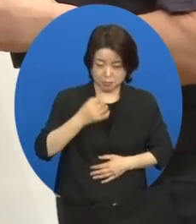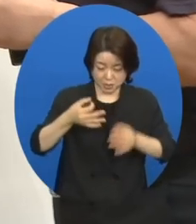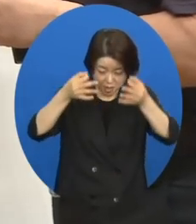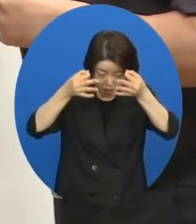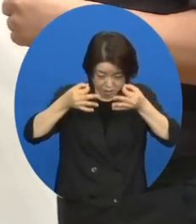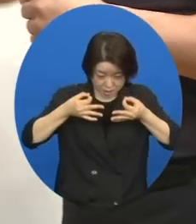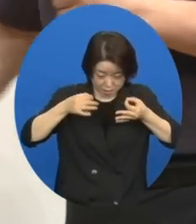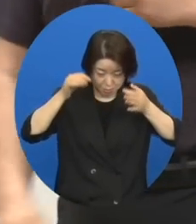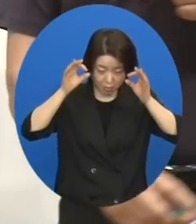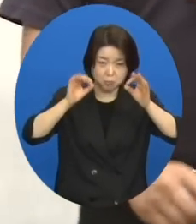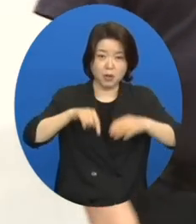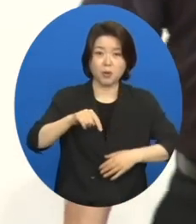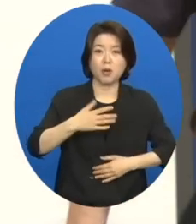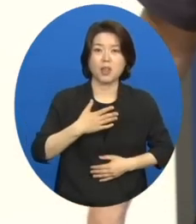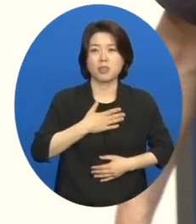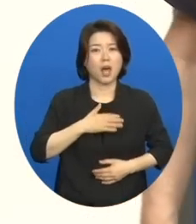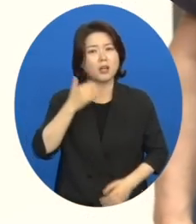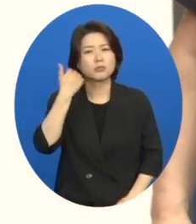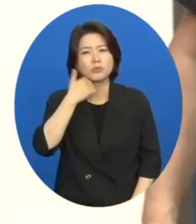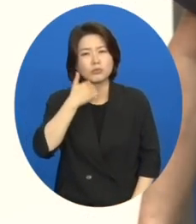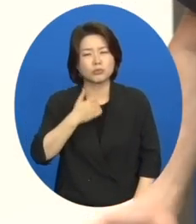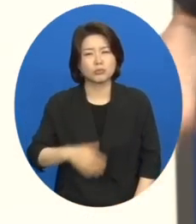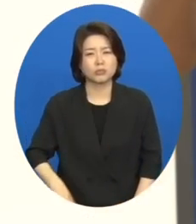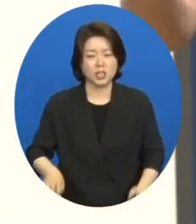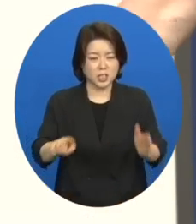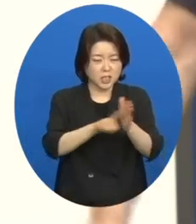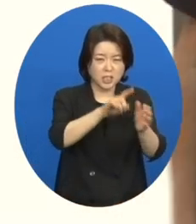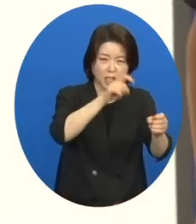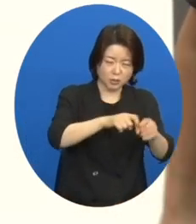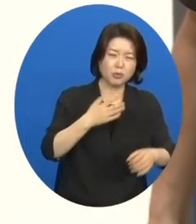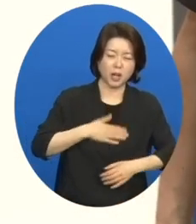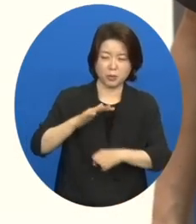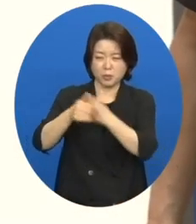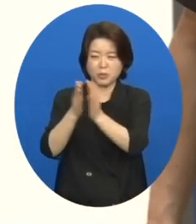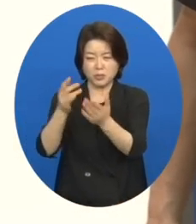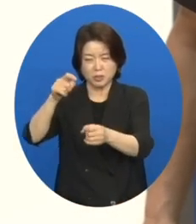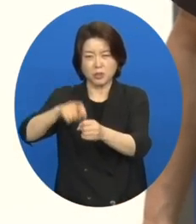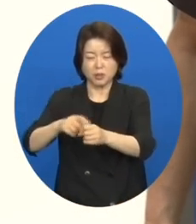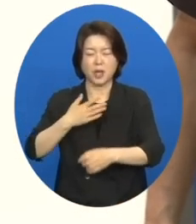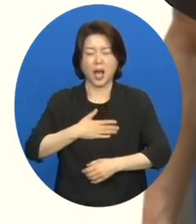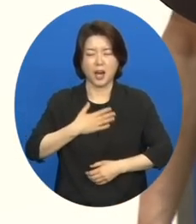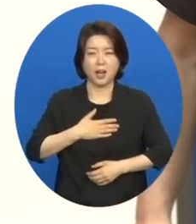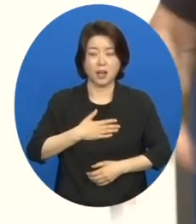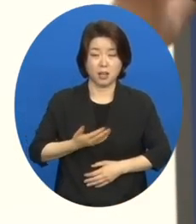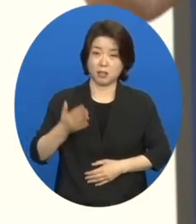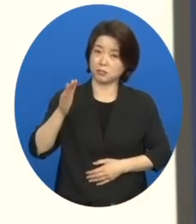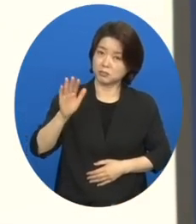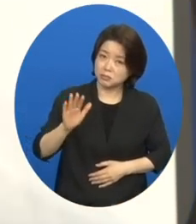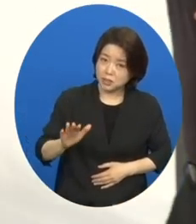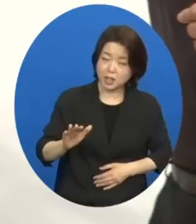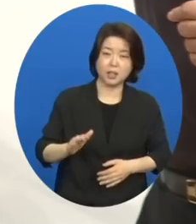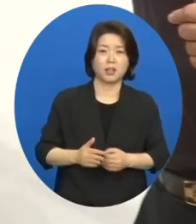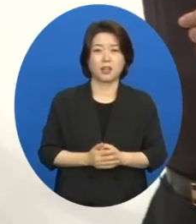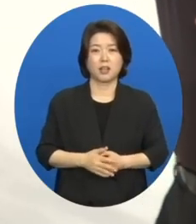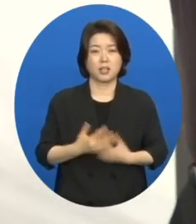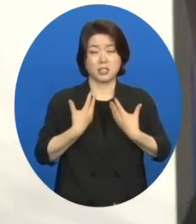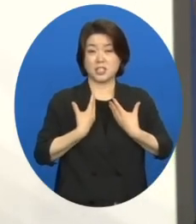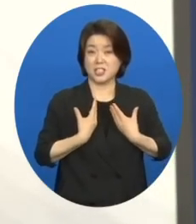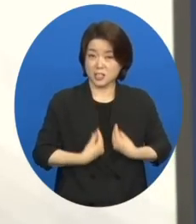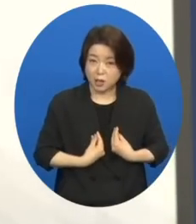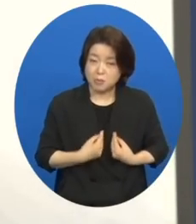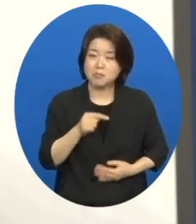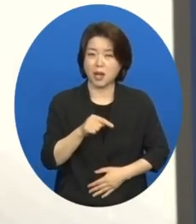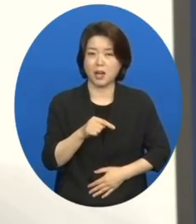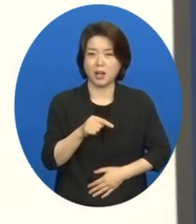나는 누구인가 우리 잘 알죠. 신학적으로 알고 성경적으로 다 알고 그러죠. 그런데 이 절망이라고 하는